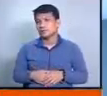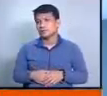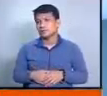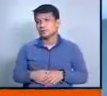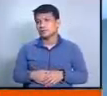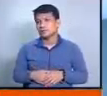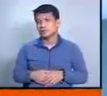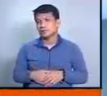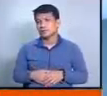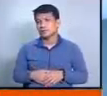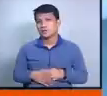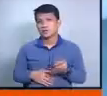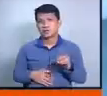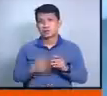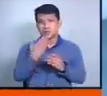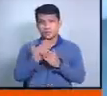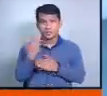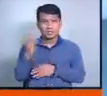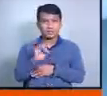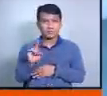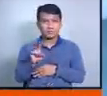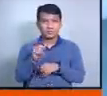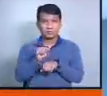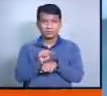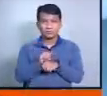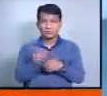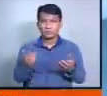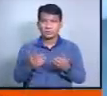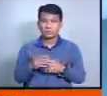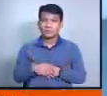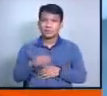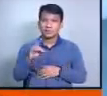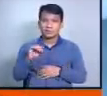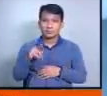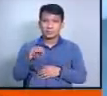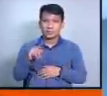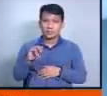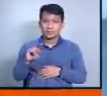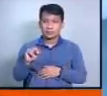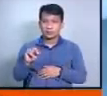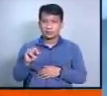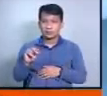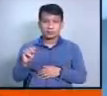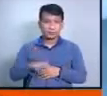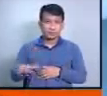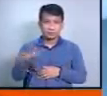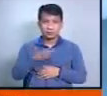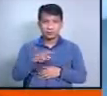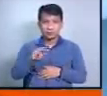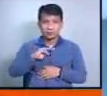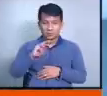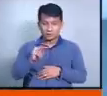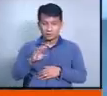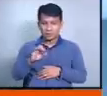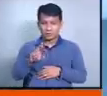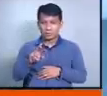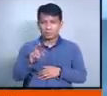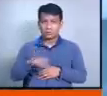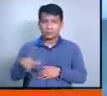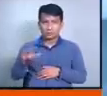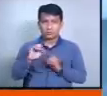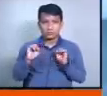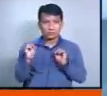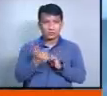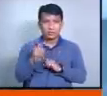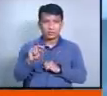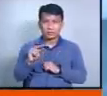Yes po. Saan po kayo nag-duty, sir? Sa Dapitan po ako, Idol. Lahat po kayo dito sa Metro Manila. Metro Manila. So NCR po